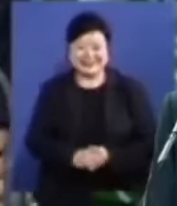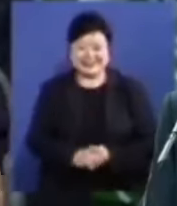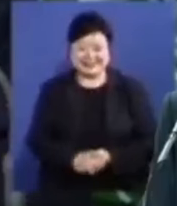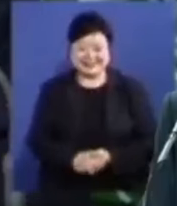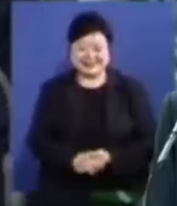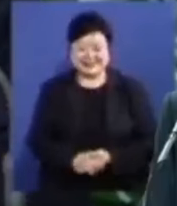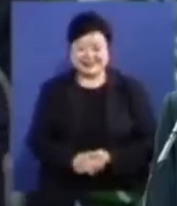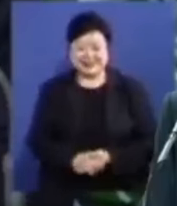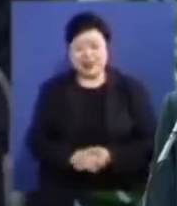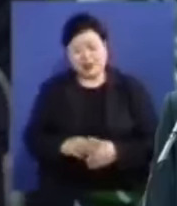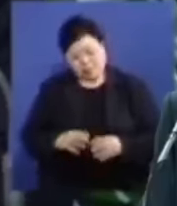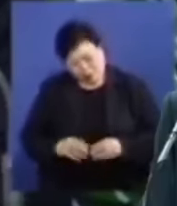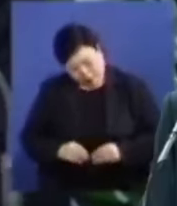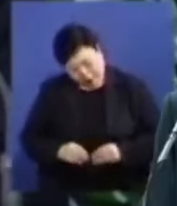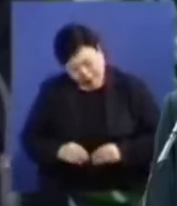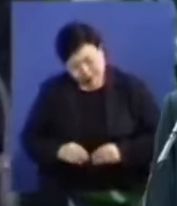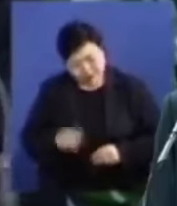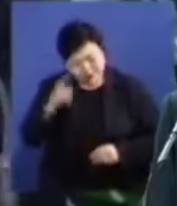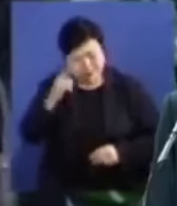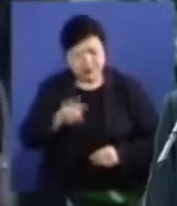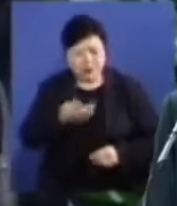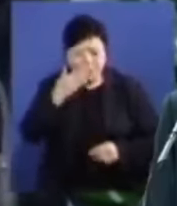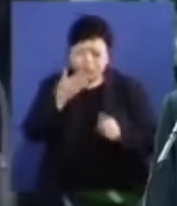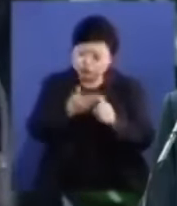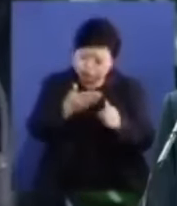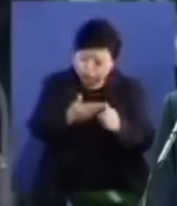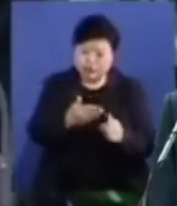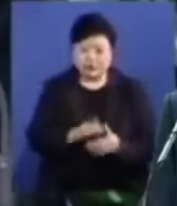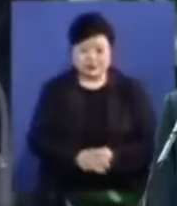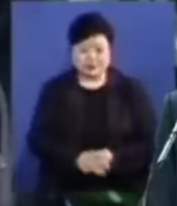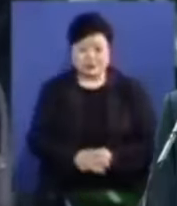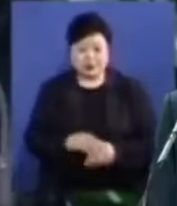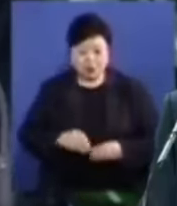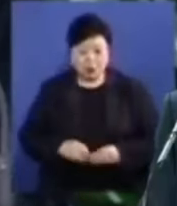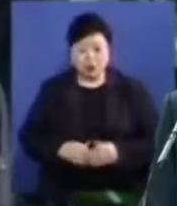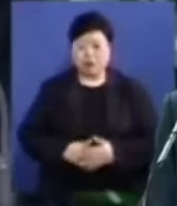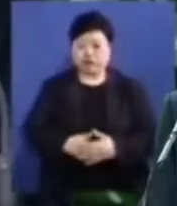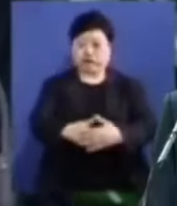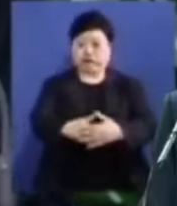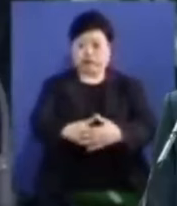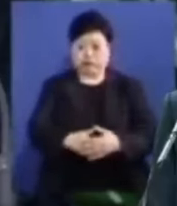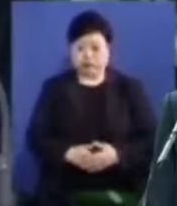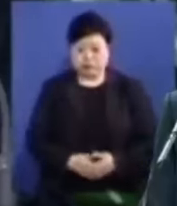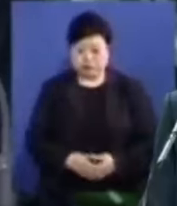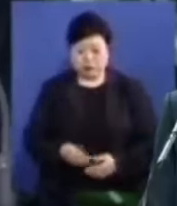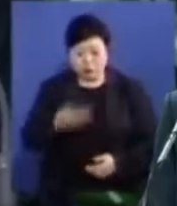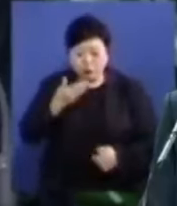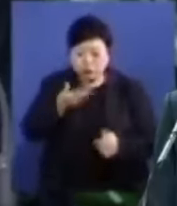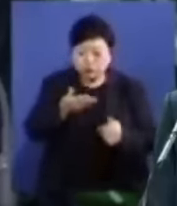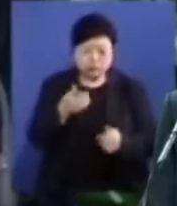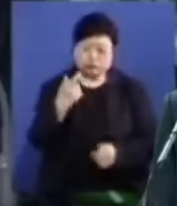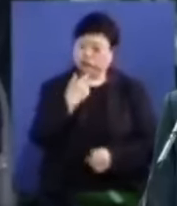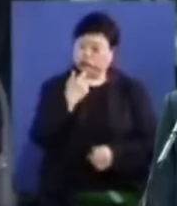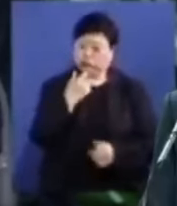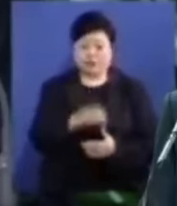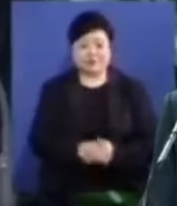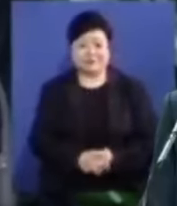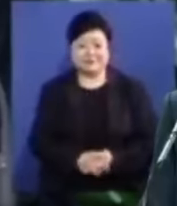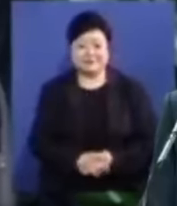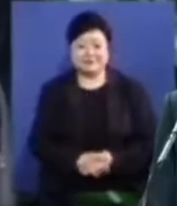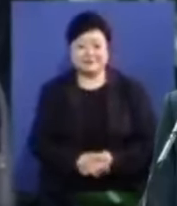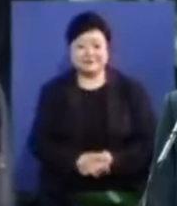찍어야 아 정말 훌륭한 일을 한다. 배 안 고픈 사람에게는 사진도 못 찍어요. 안 받아 먹으니까.